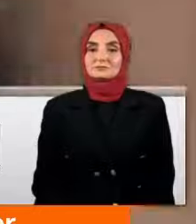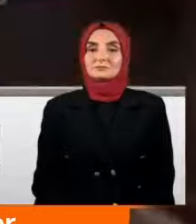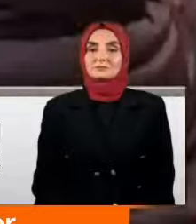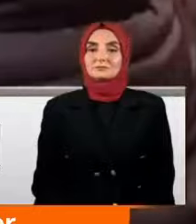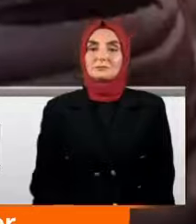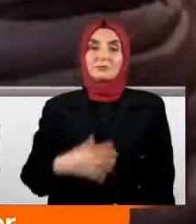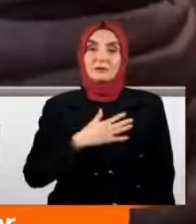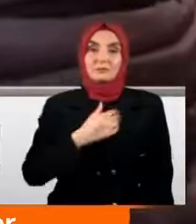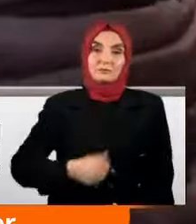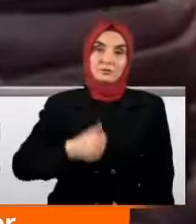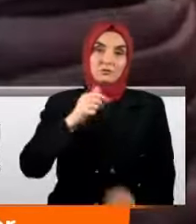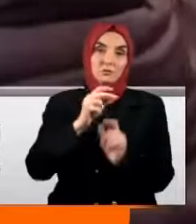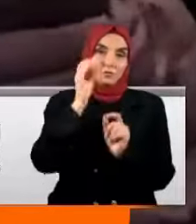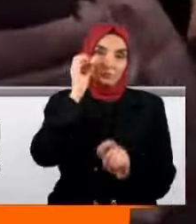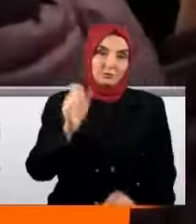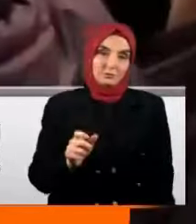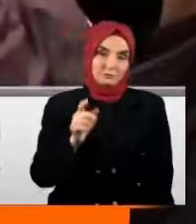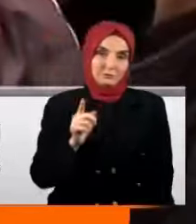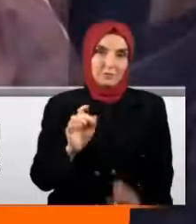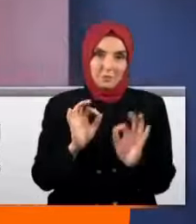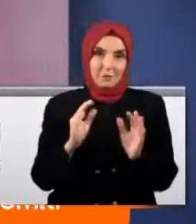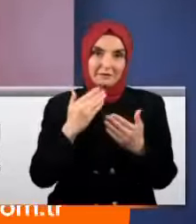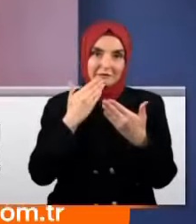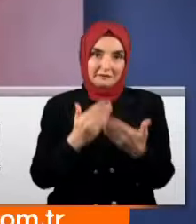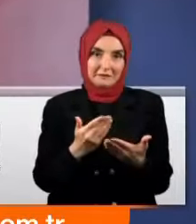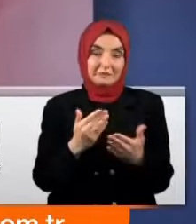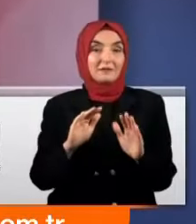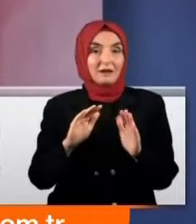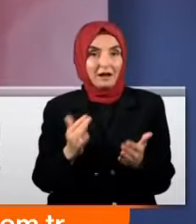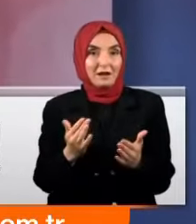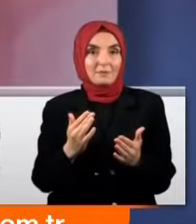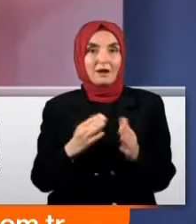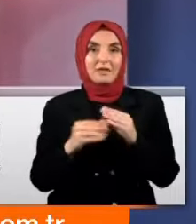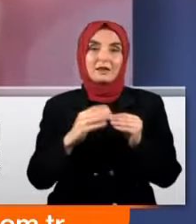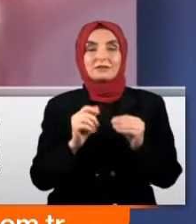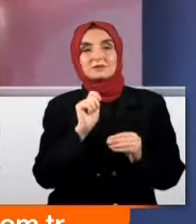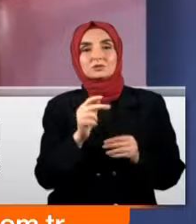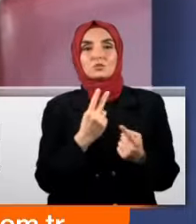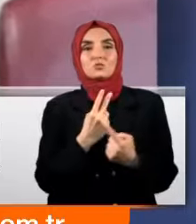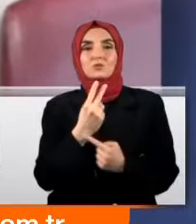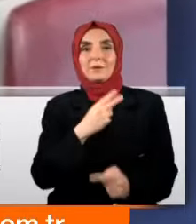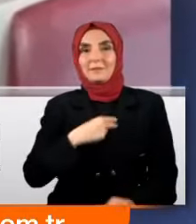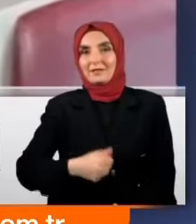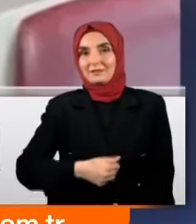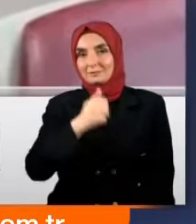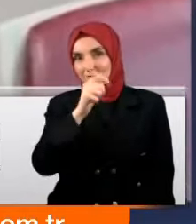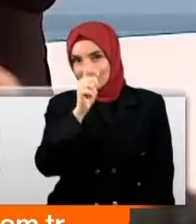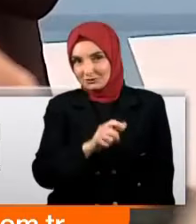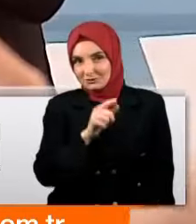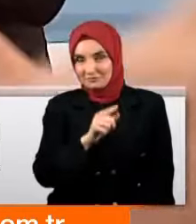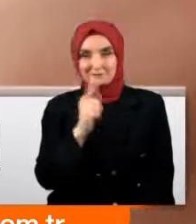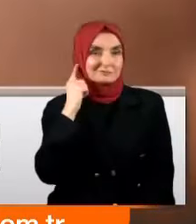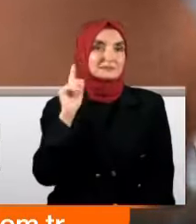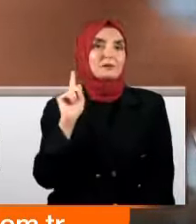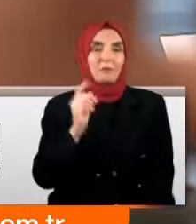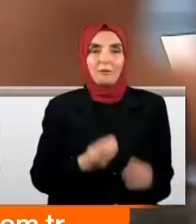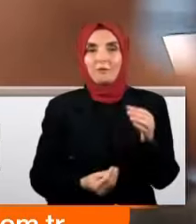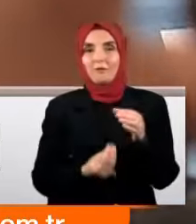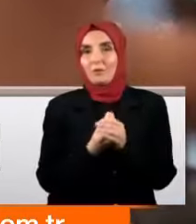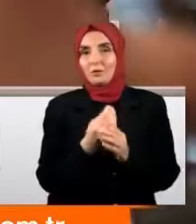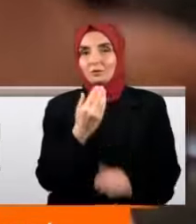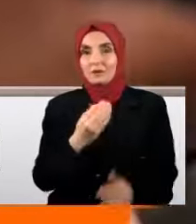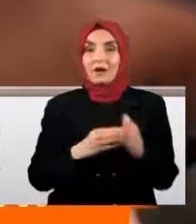CHP Genel Başkanı Özgür Özel böyle dedi ama Yüreğir Belediye Başkanı'nın Özgür Özel'in sözünü dinlemediği ortaya çıktı. Adana